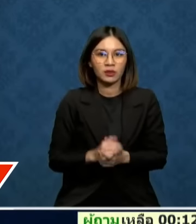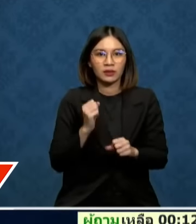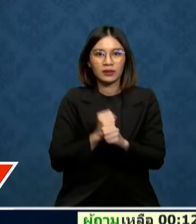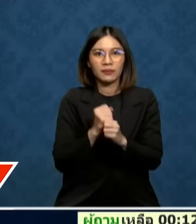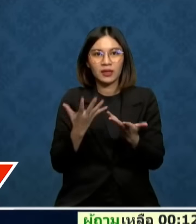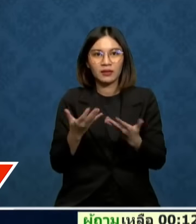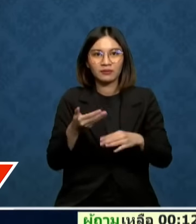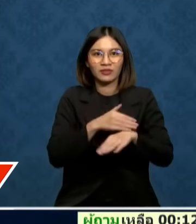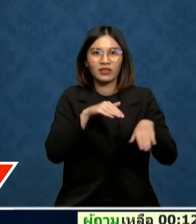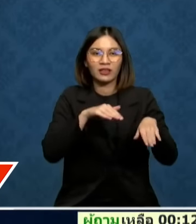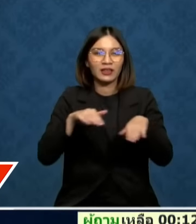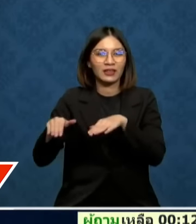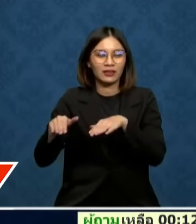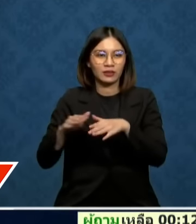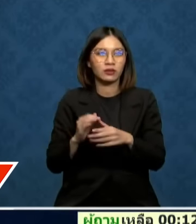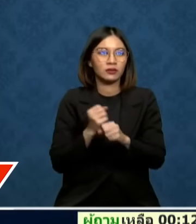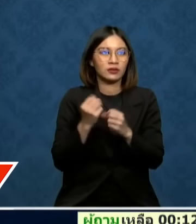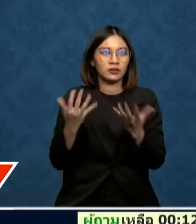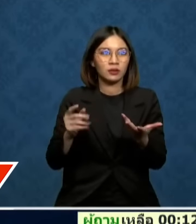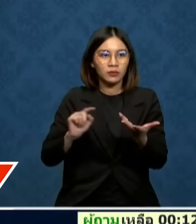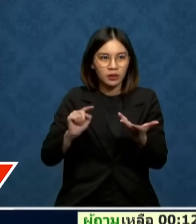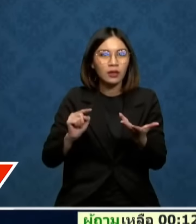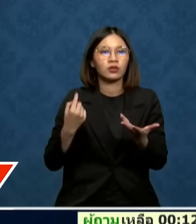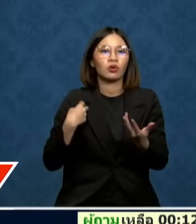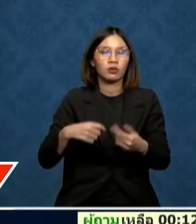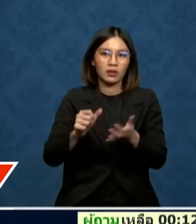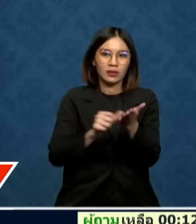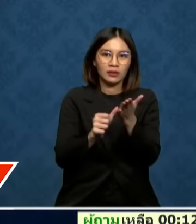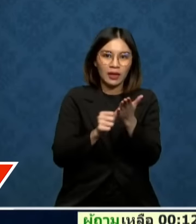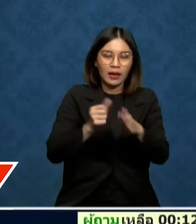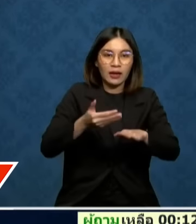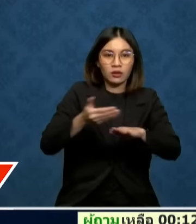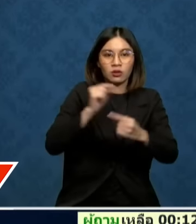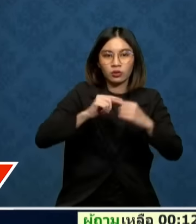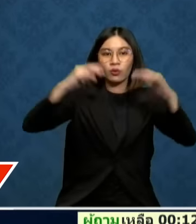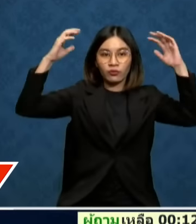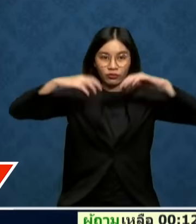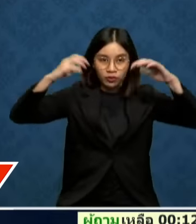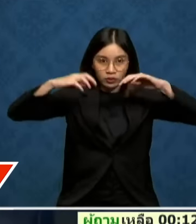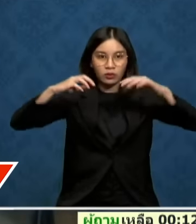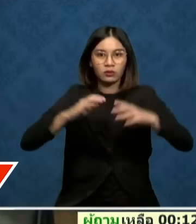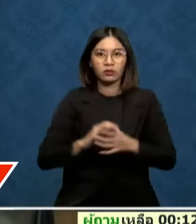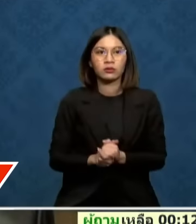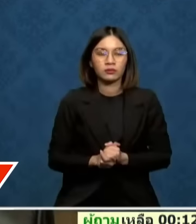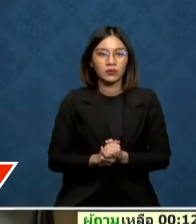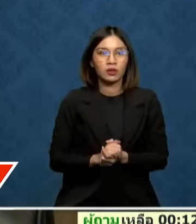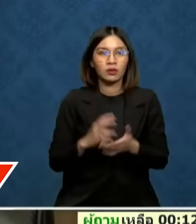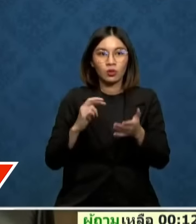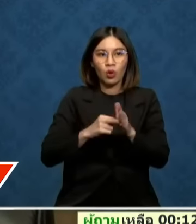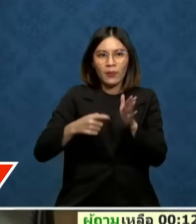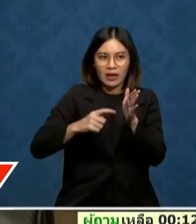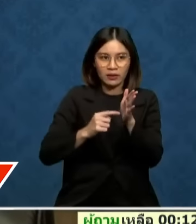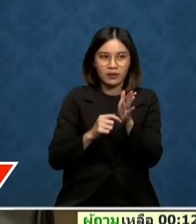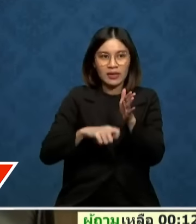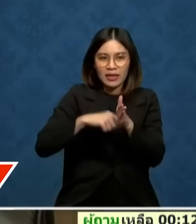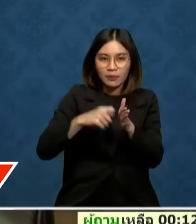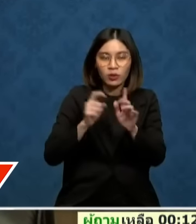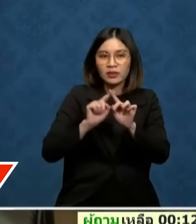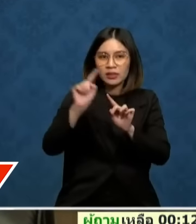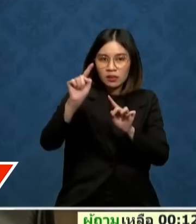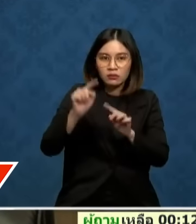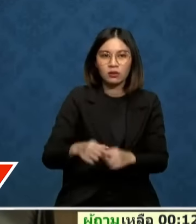งกับเรื่องนี้ดีครับ2 อย่างนี้เป็นปัญหาเร่งด่วนที่ต้องการการแก้ไขก่อนที่จะเข้าสู่หน้าฝนหลังจากนี้จึงเป็นที่มาของคำถามที่1ครับว่าท